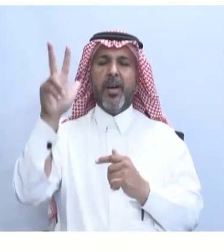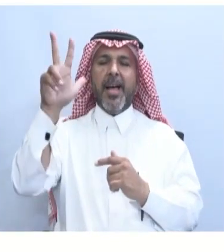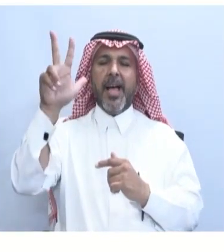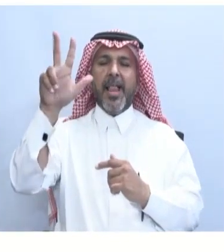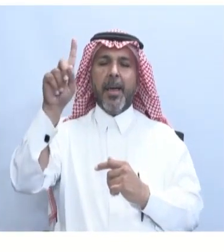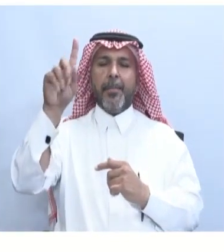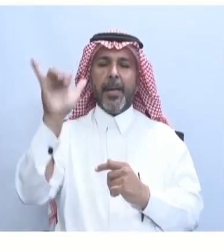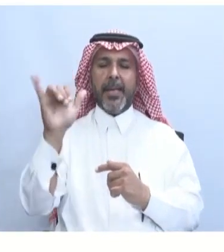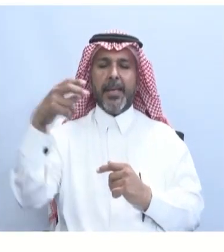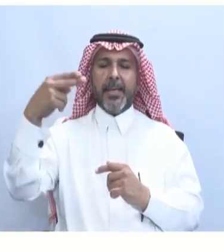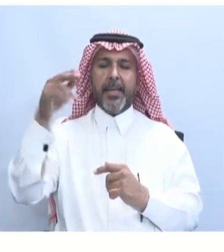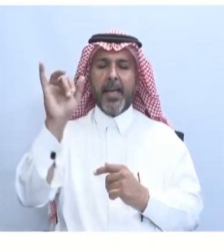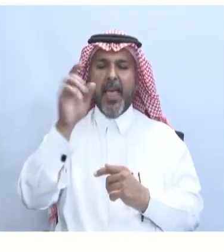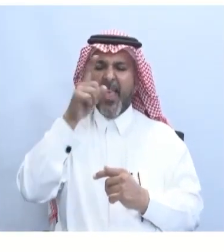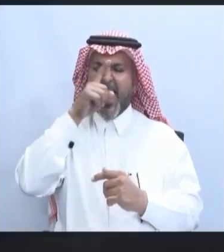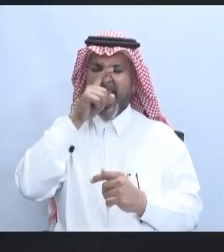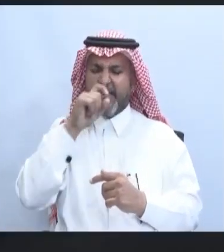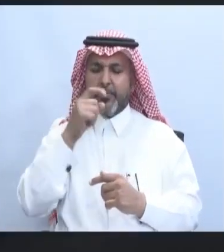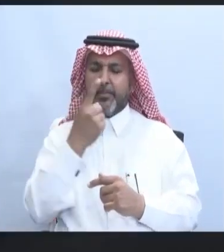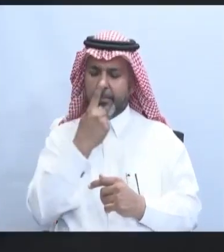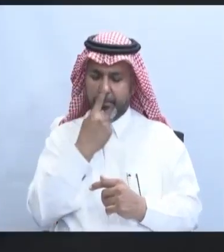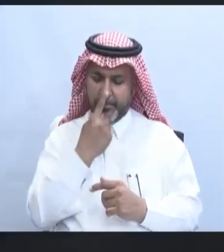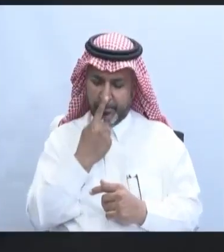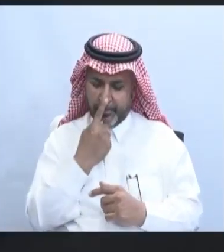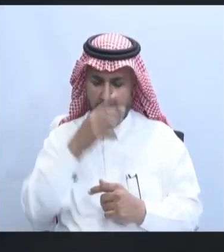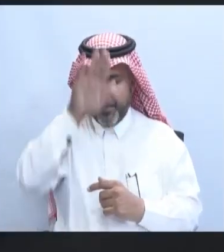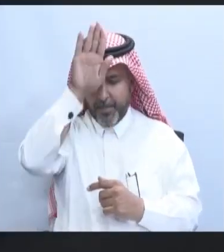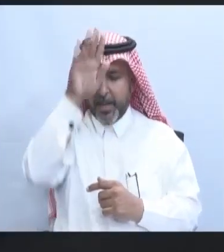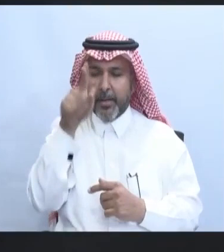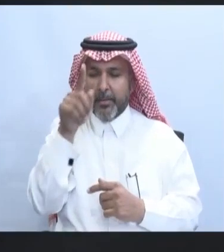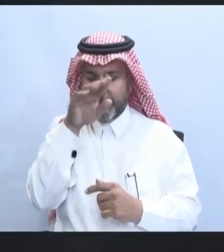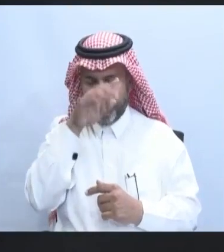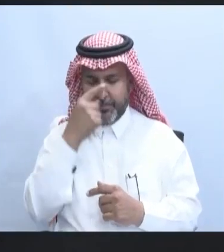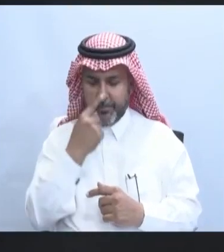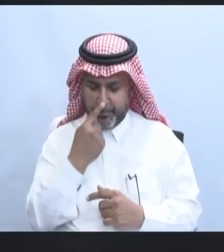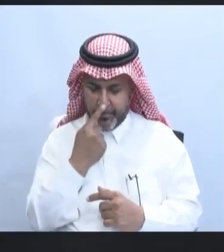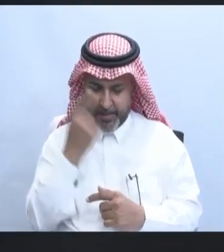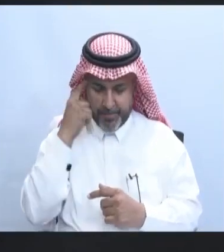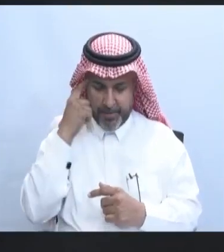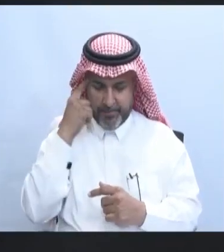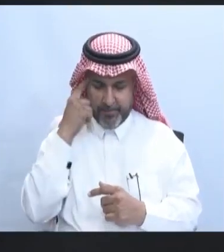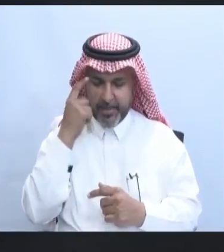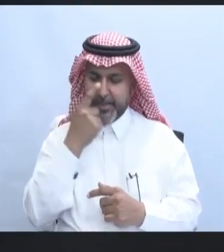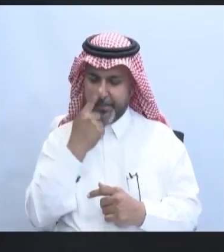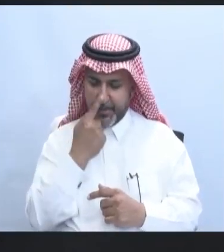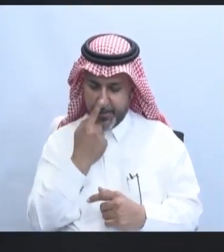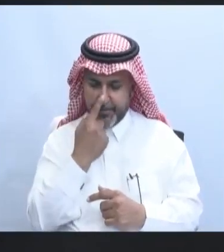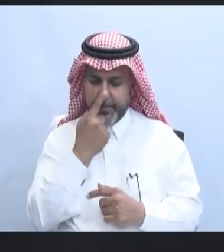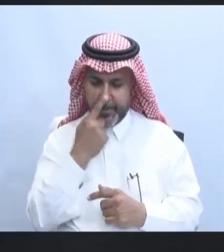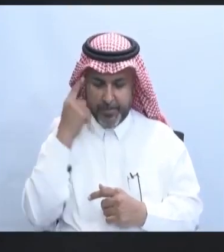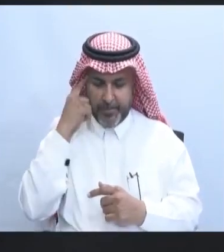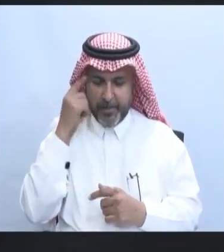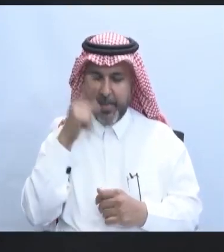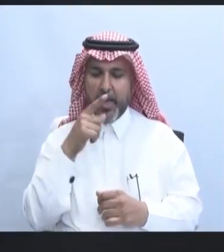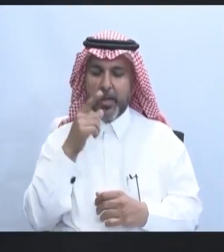بمعناها المختصر هو طريقه الترشيح او تعيين رئيسا او